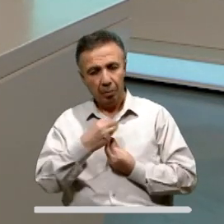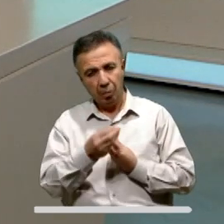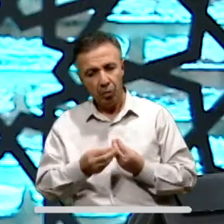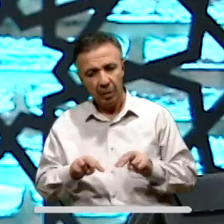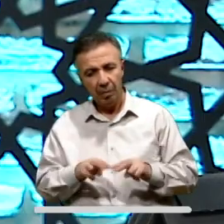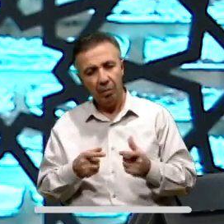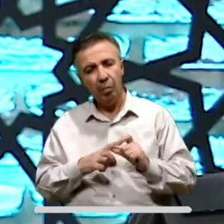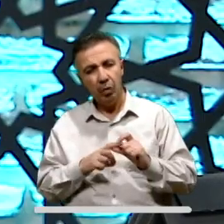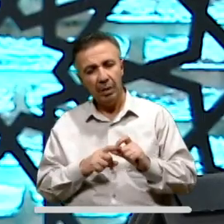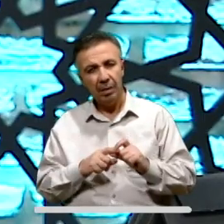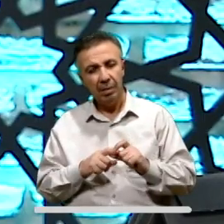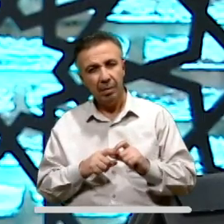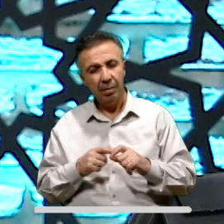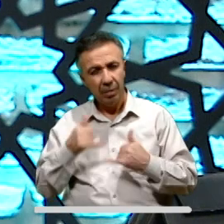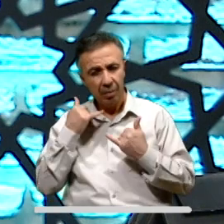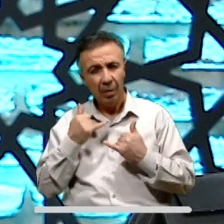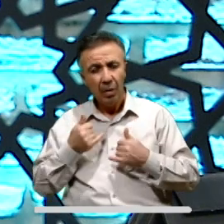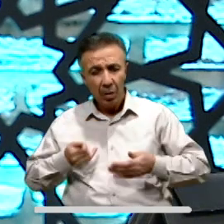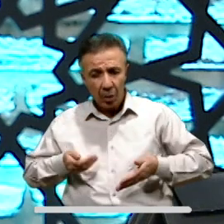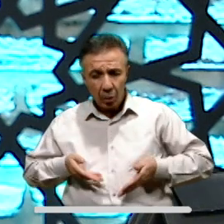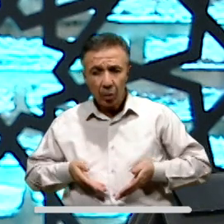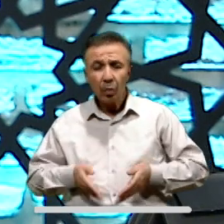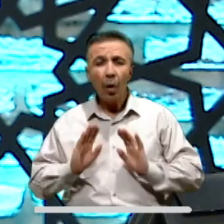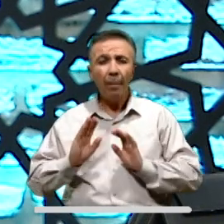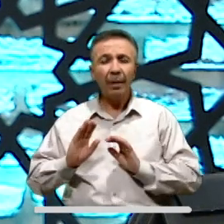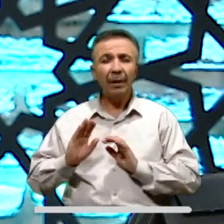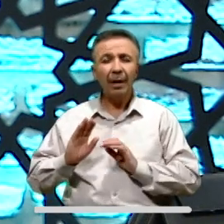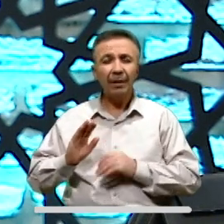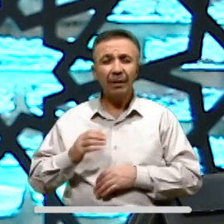ki doğmadan anne karnında ölen çocuk için de